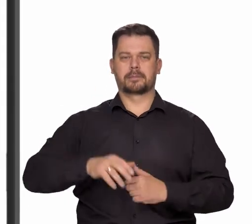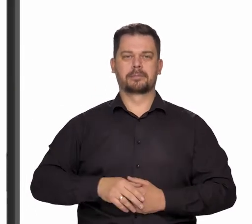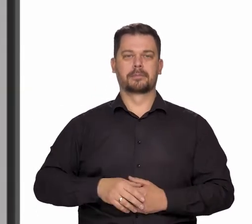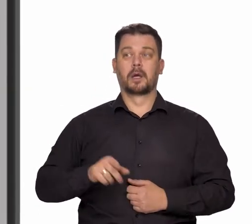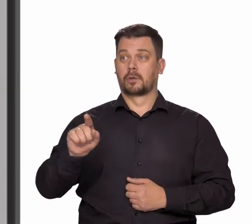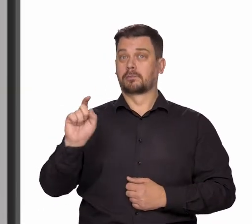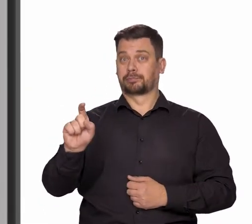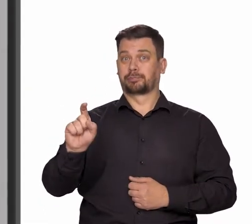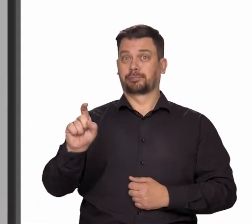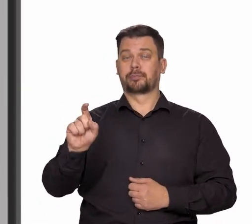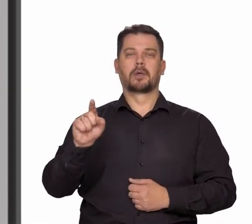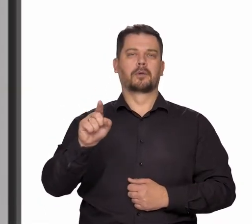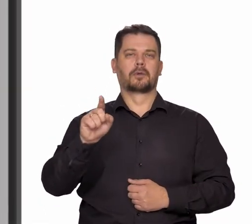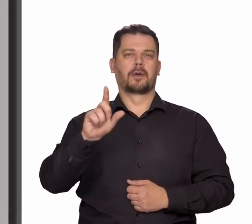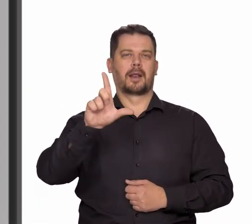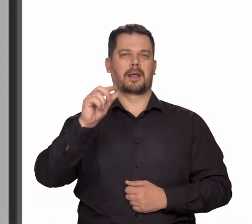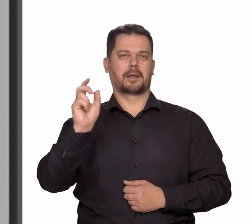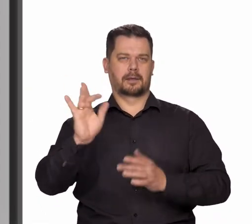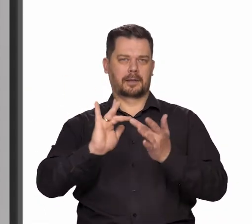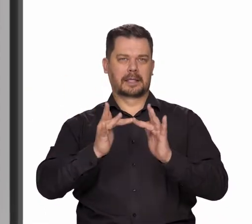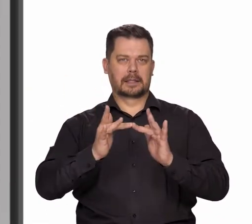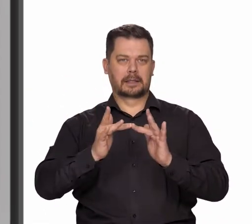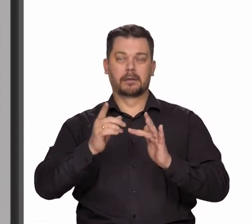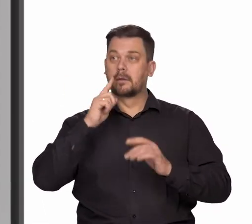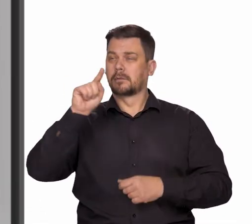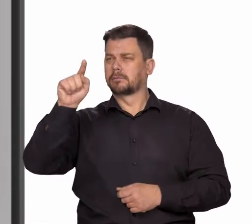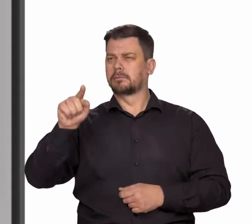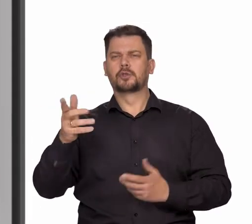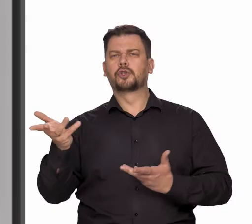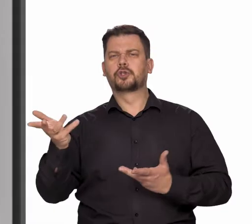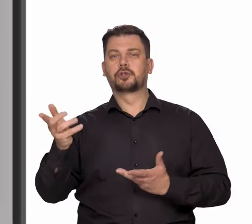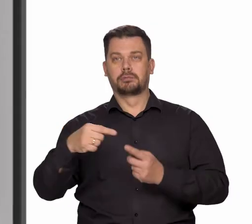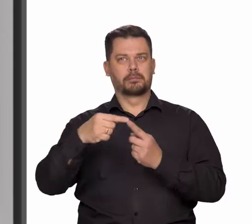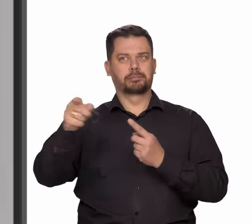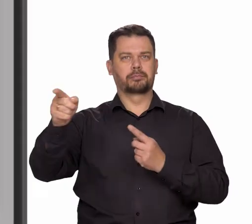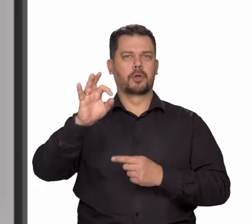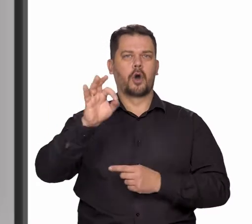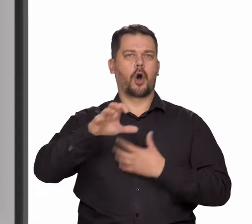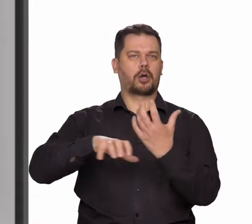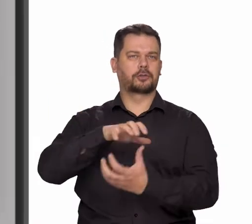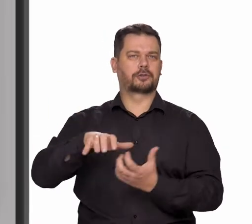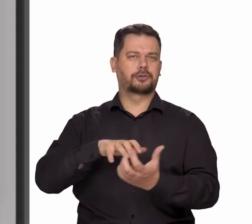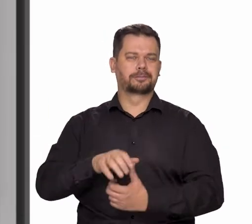Dotknij i przytrzymaj ten link. W ten sposób sprawdzisz, czy kieruje Cię on do odpowiedniej strony.